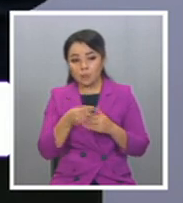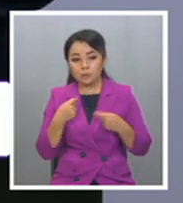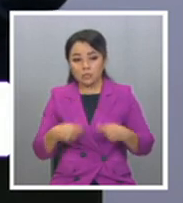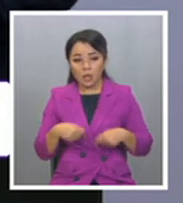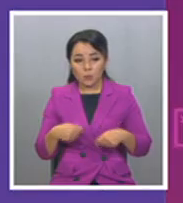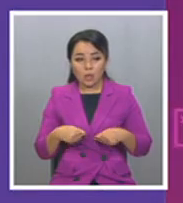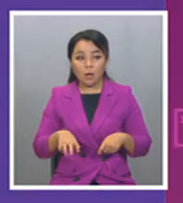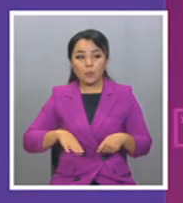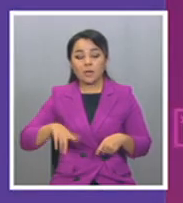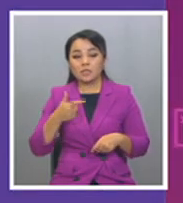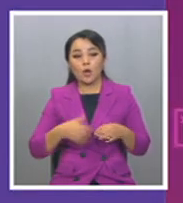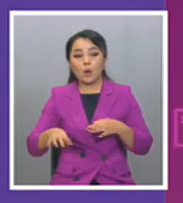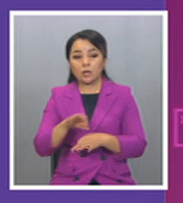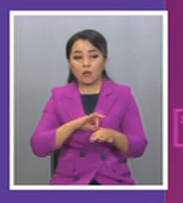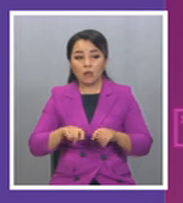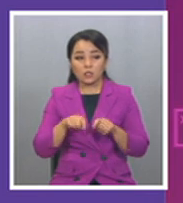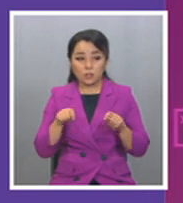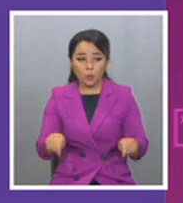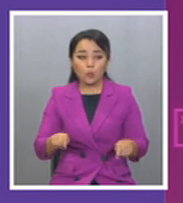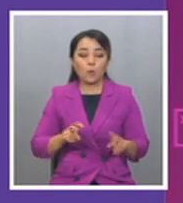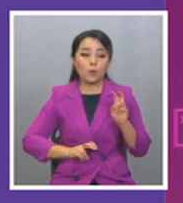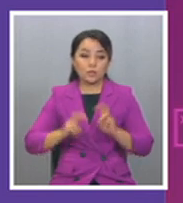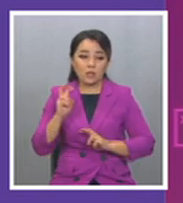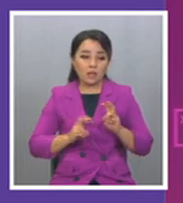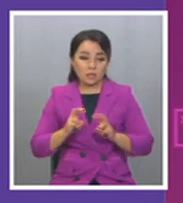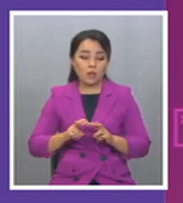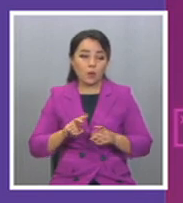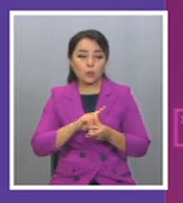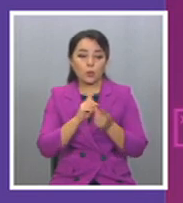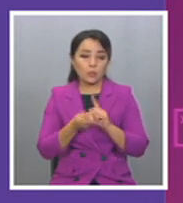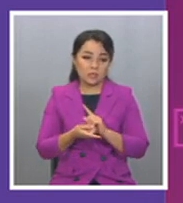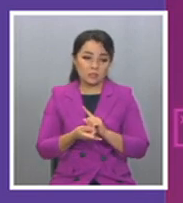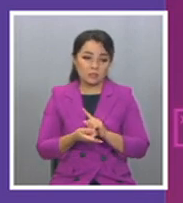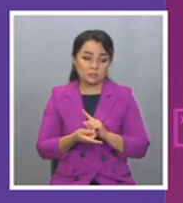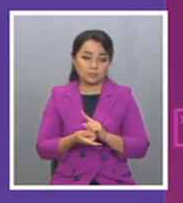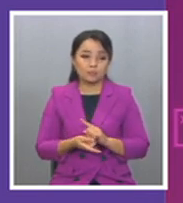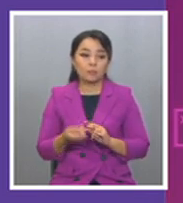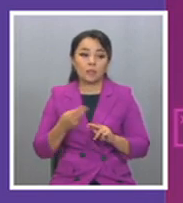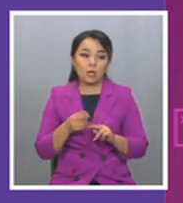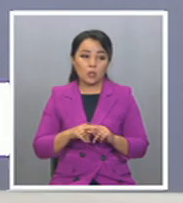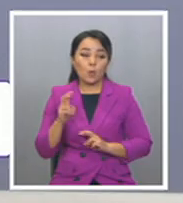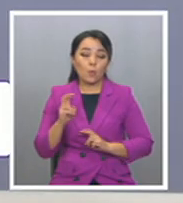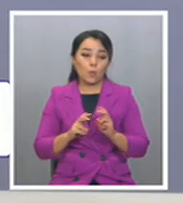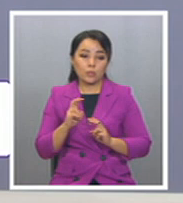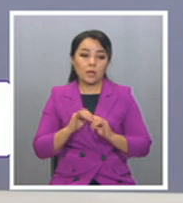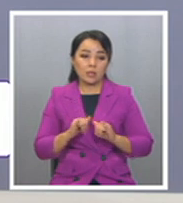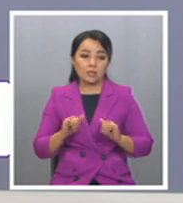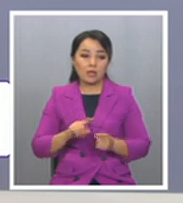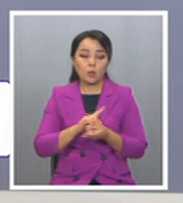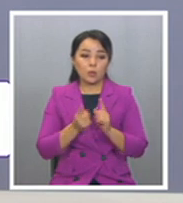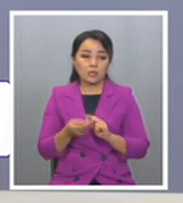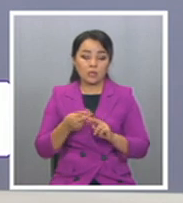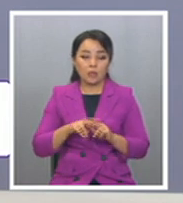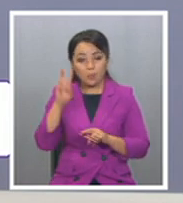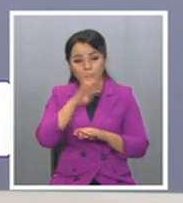одан кейін географиялық ашулар және өнеркәсіп төңкерісі. Өнеркәсіп төңкерісі барысында мемлекеттер тек қана